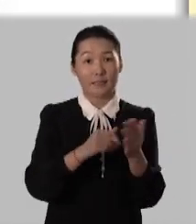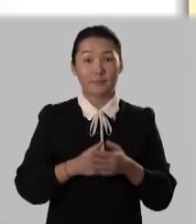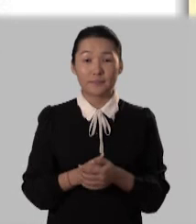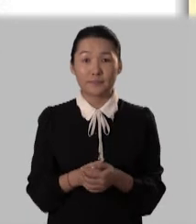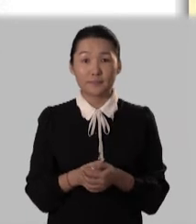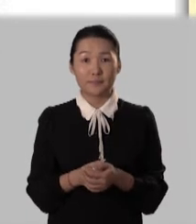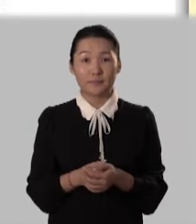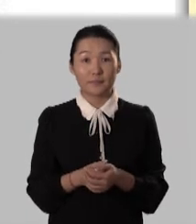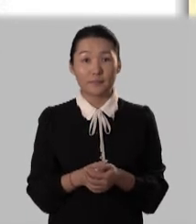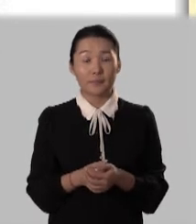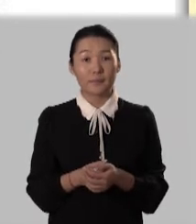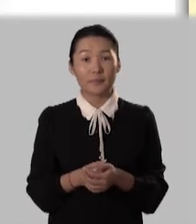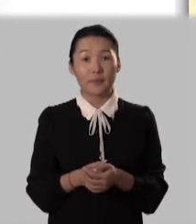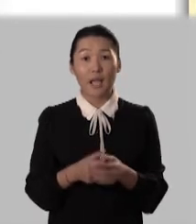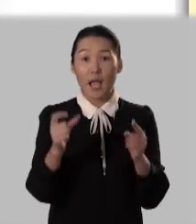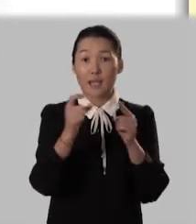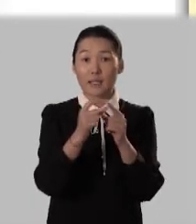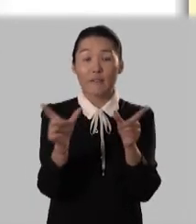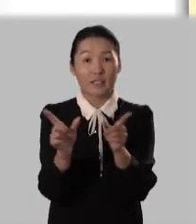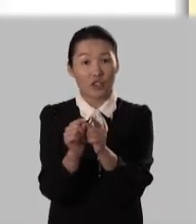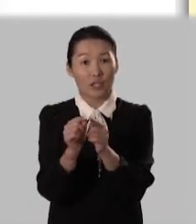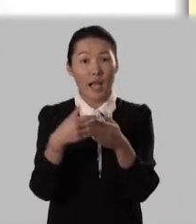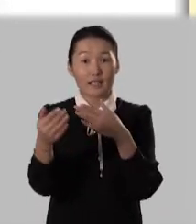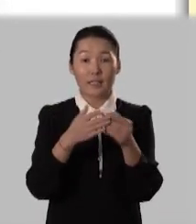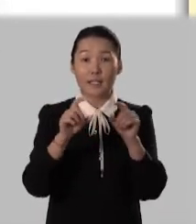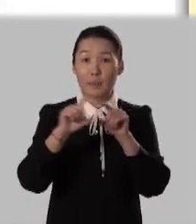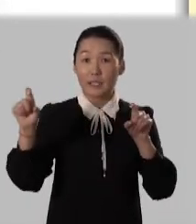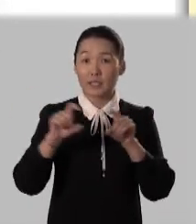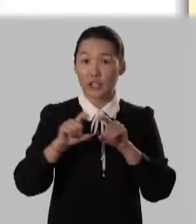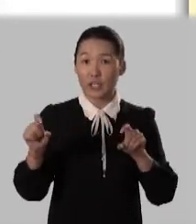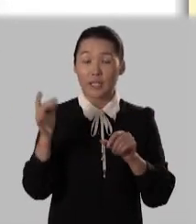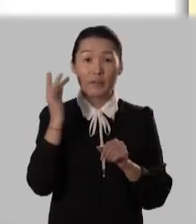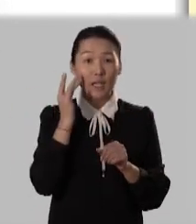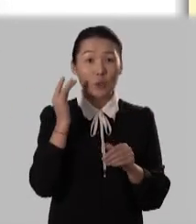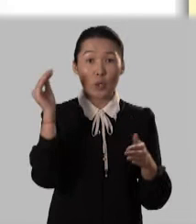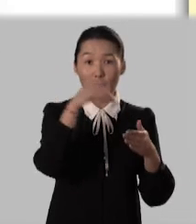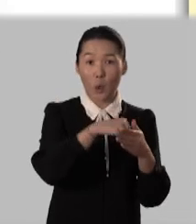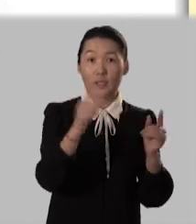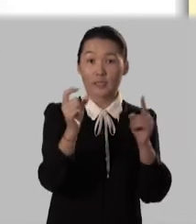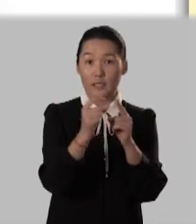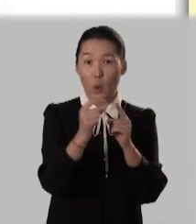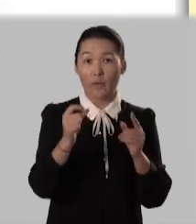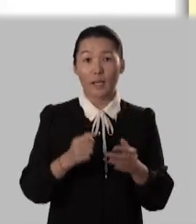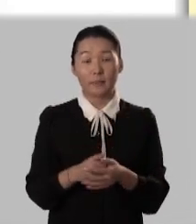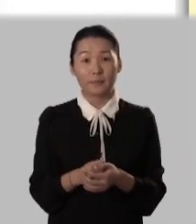то есть словосочетания или предложения в котором находится слова